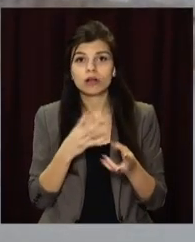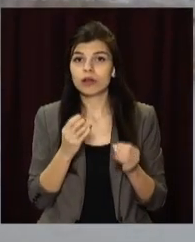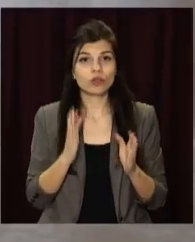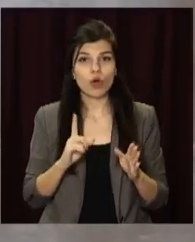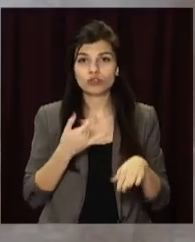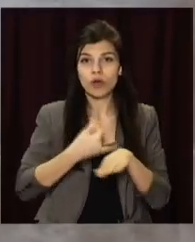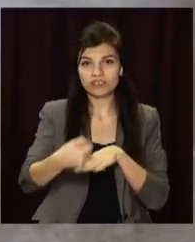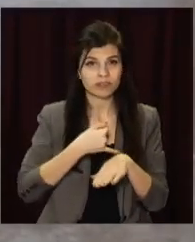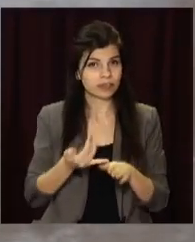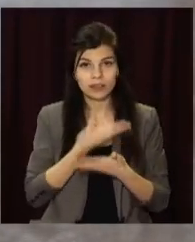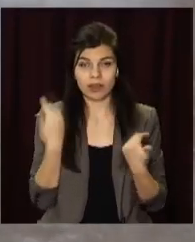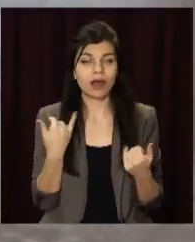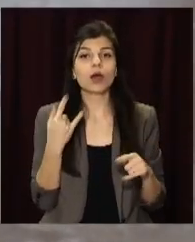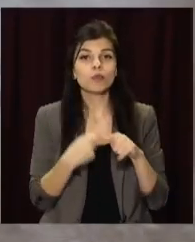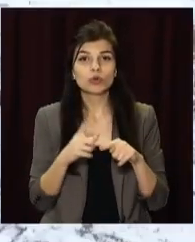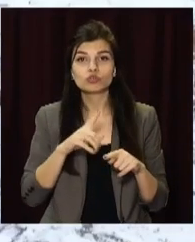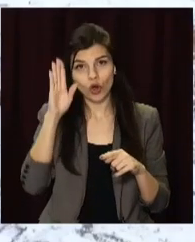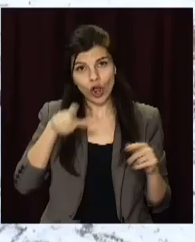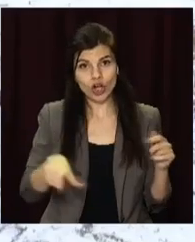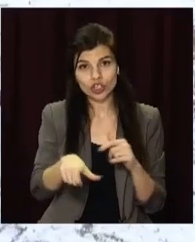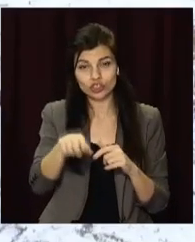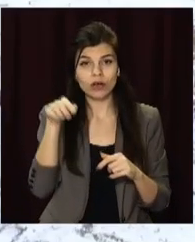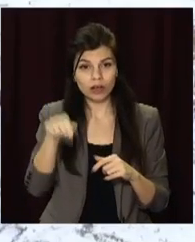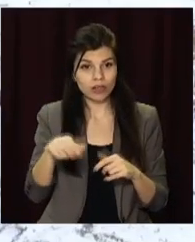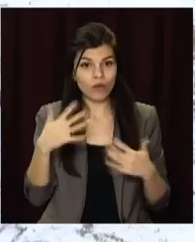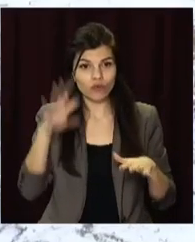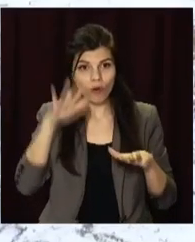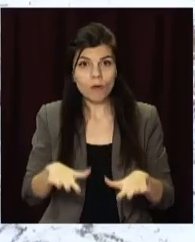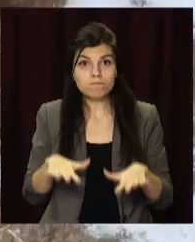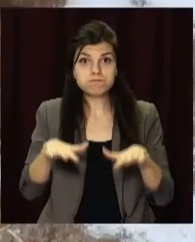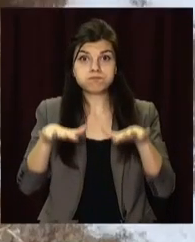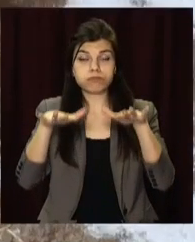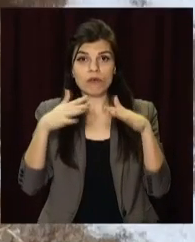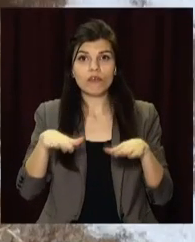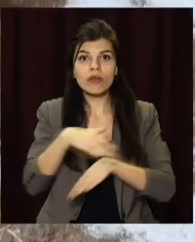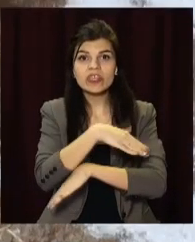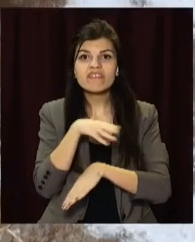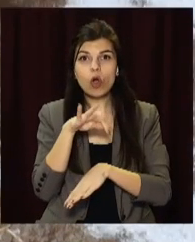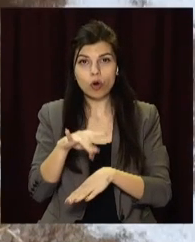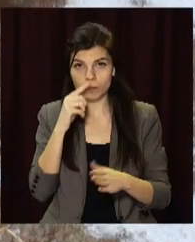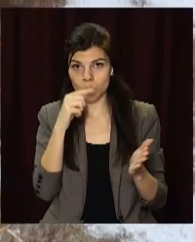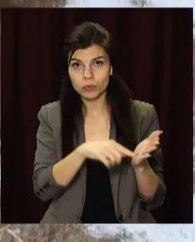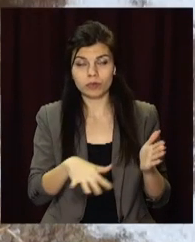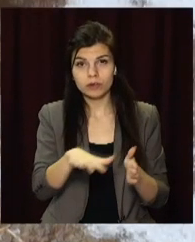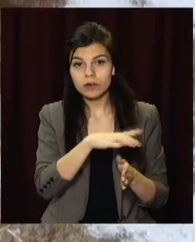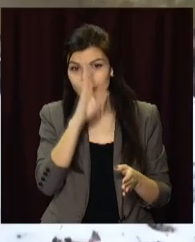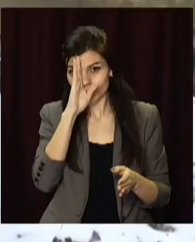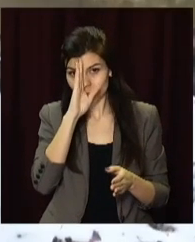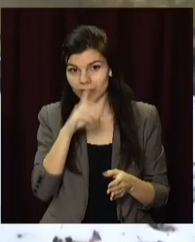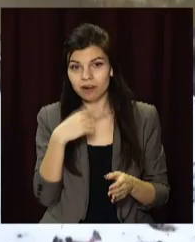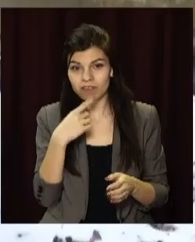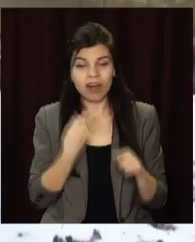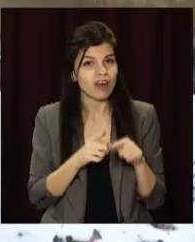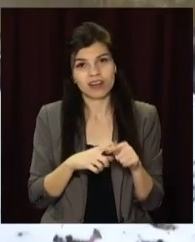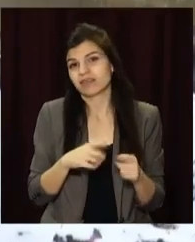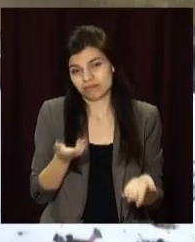відсутності дорожнього покриття, а ще й тому, що річка Гнилокиш тут вже вийшла у двори, кажуть місцеві жителі. За словами Володимира Сачка,